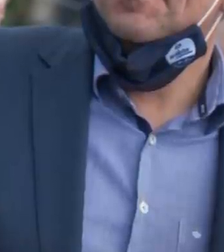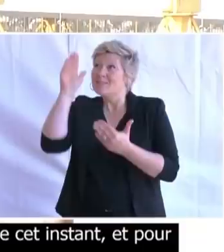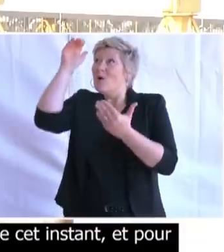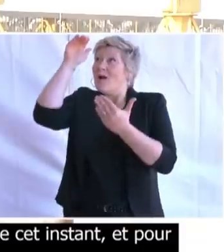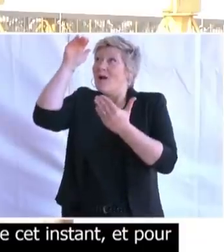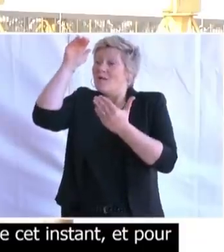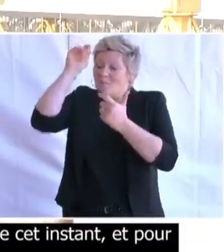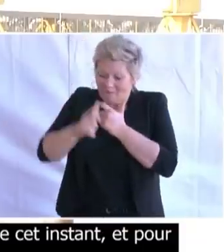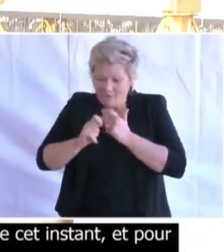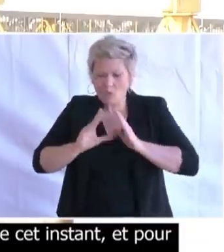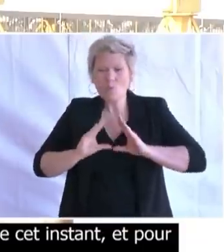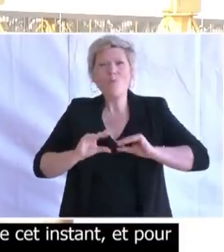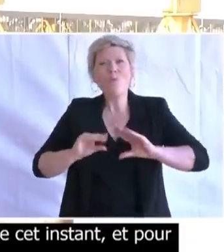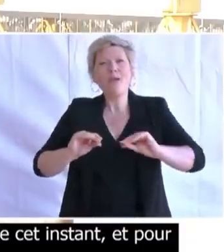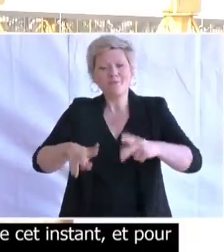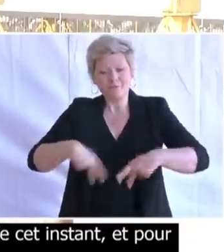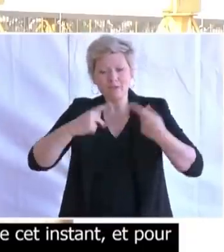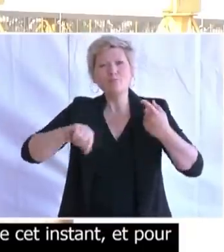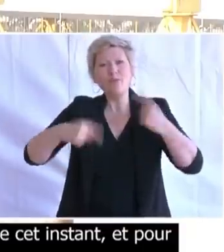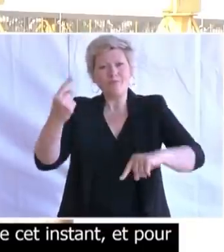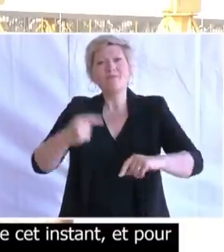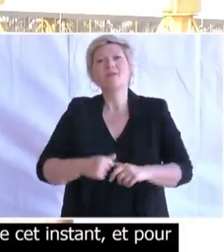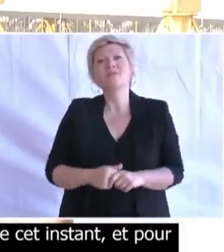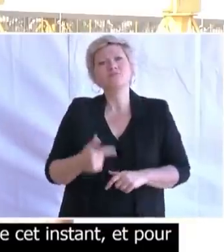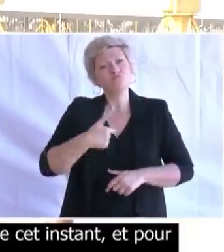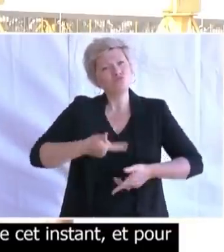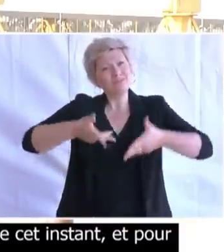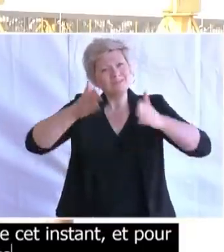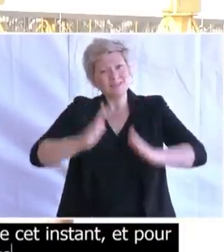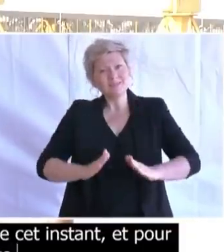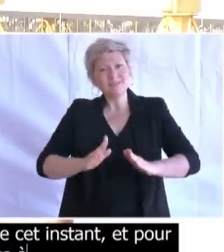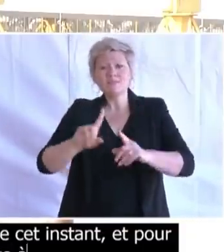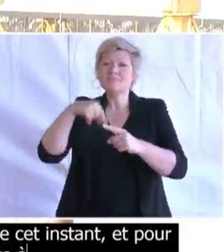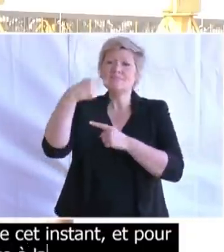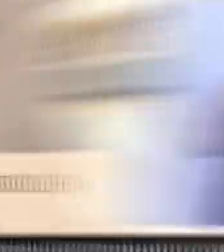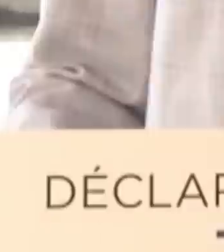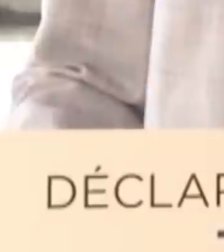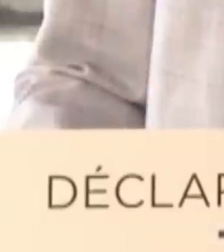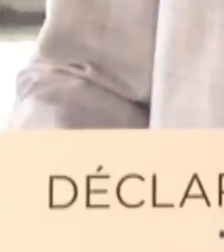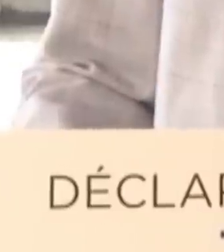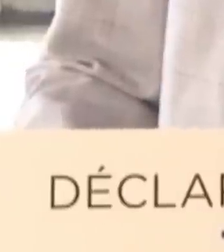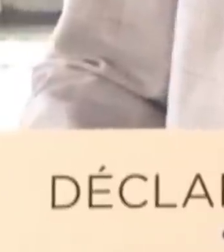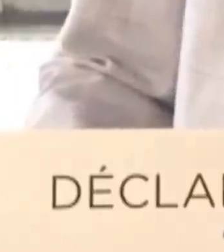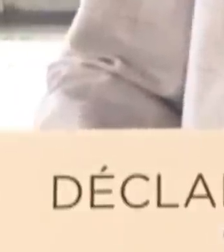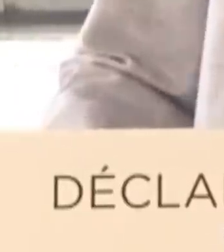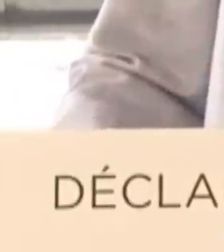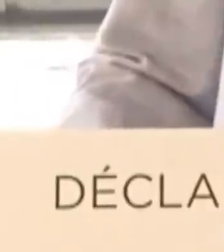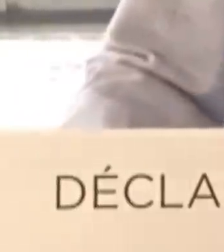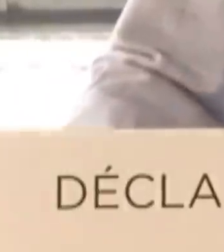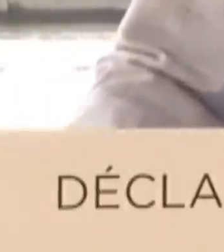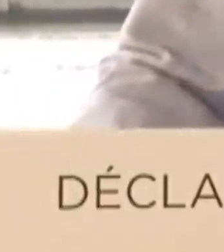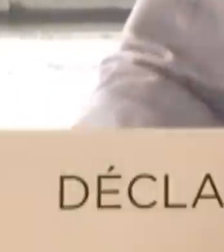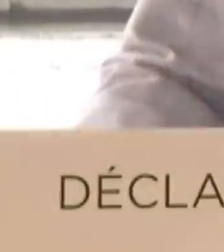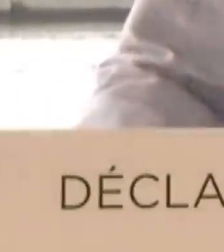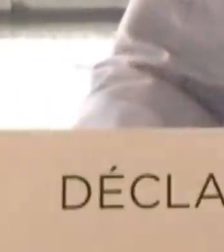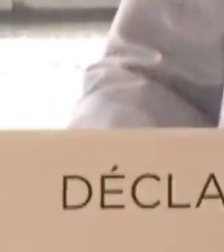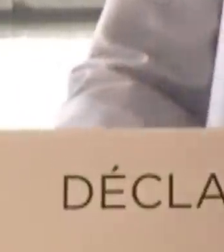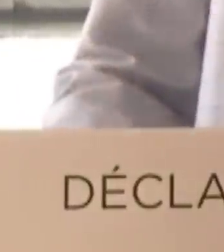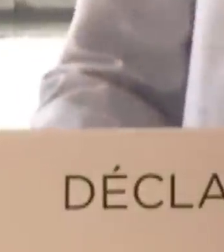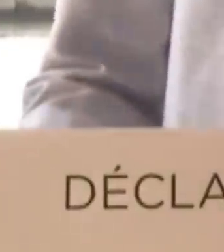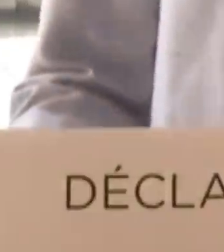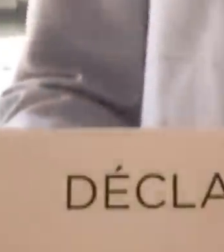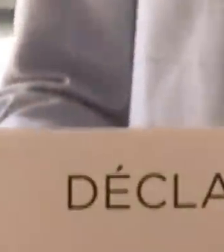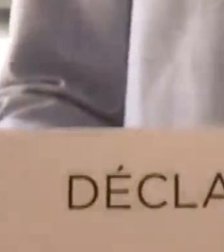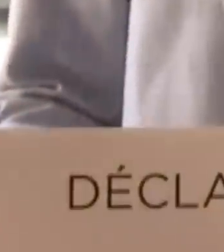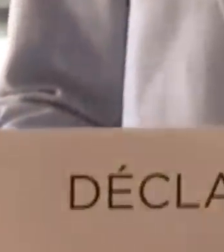parisienne, machin. J'ai décidé d'être candidate à la présidence de la République. Incroyable, en direct sur la chaîne de Jean Massier